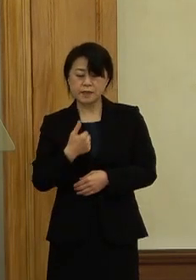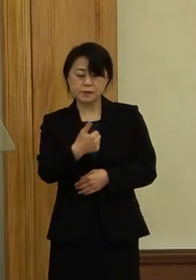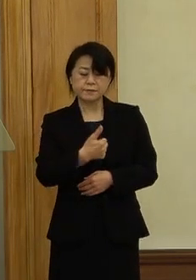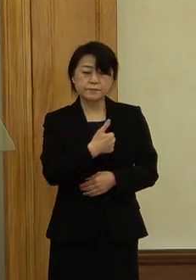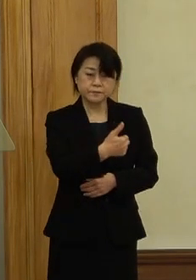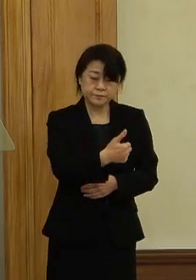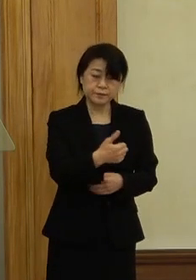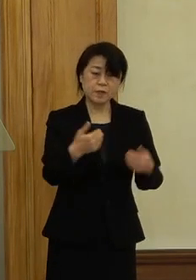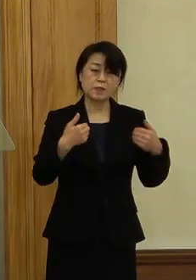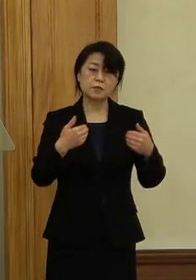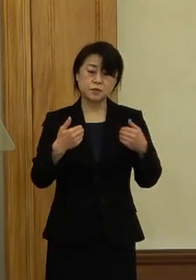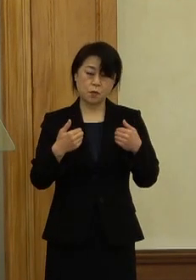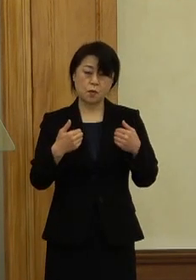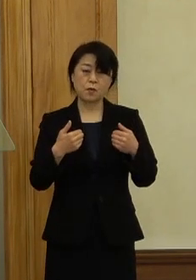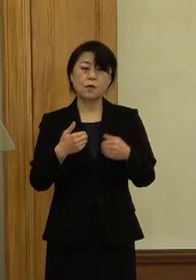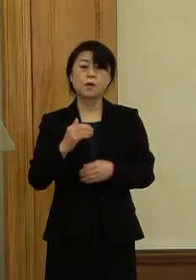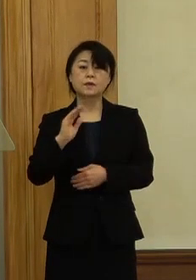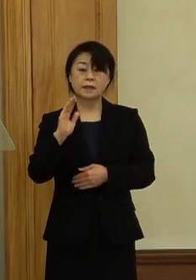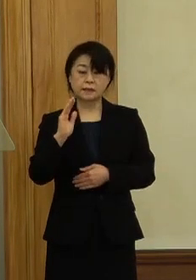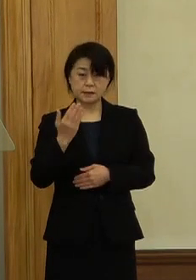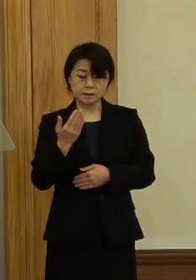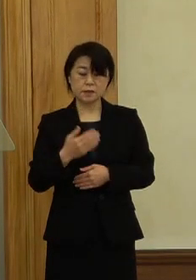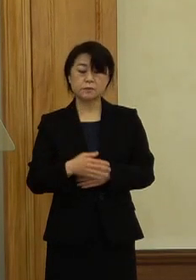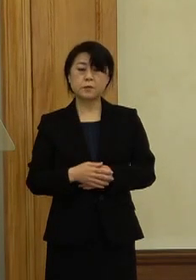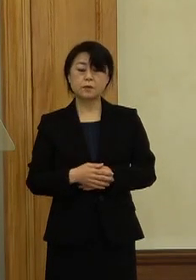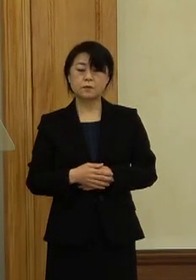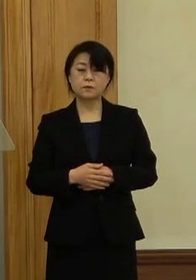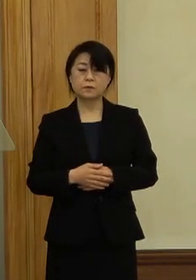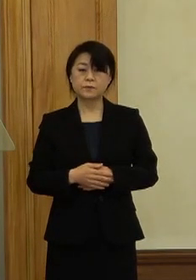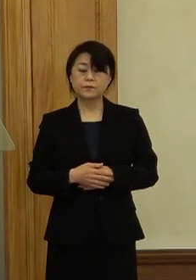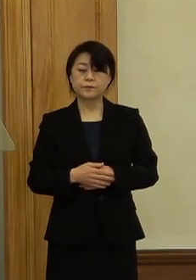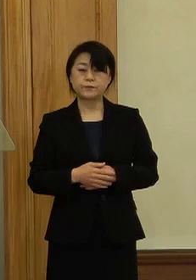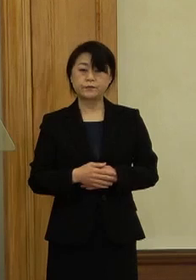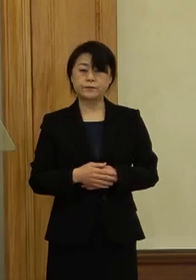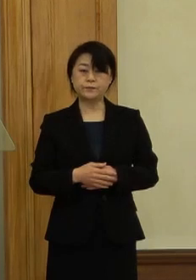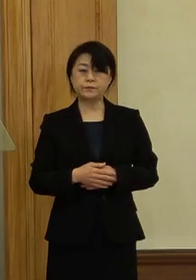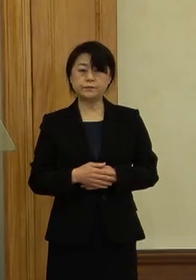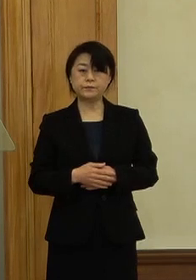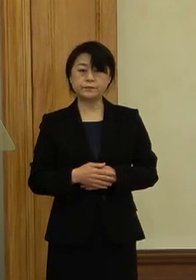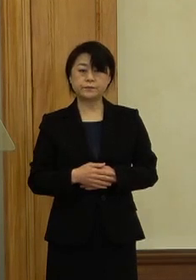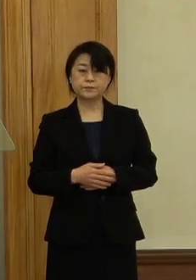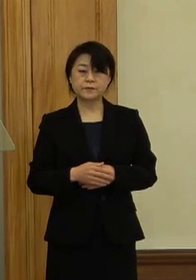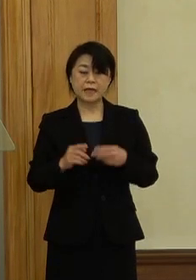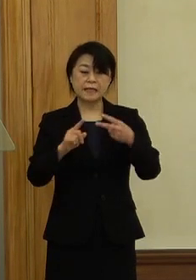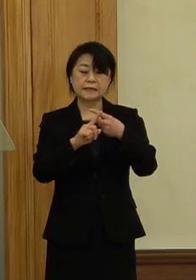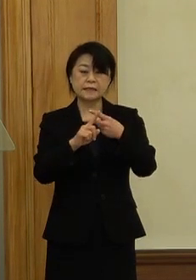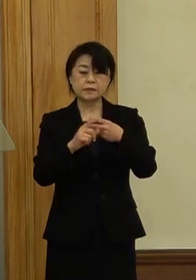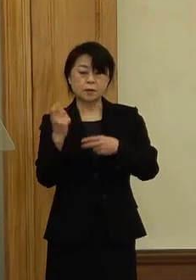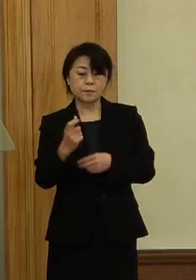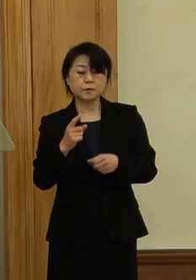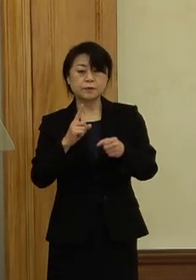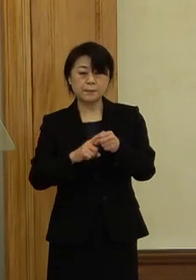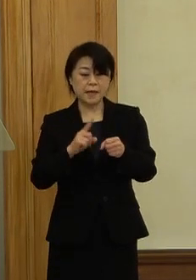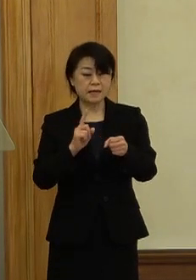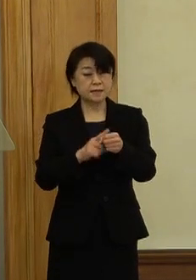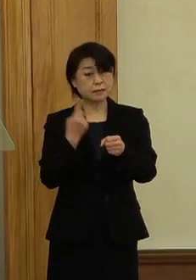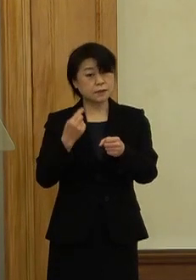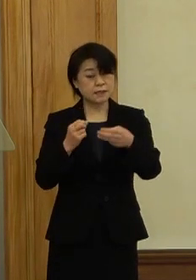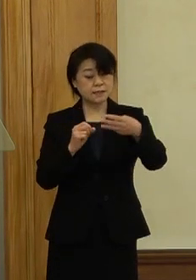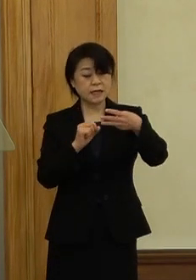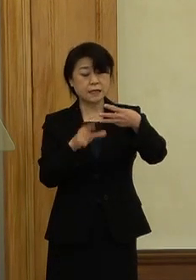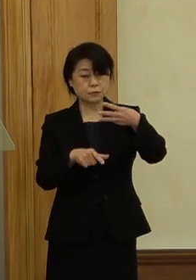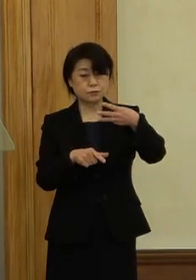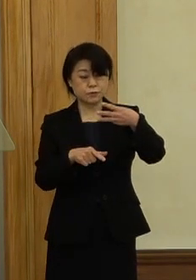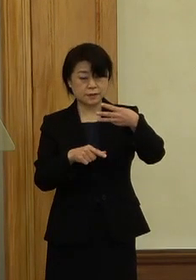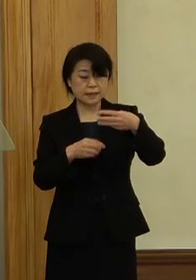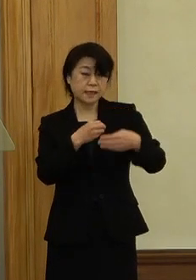き手続きをしていただく必要がありました。しかしアドアの機能強化を図るため、昨年3月に会員さん